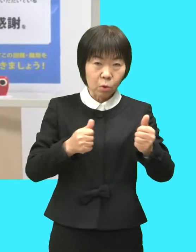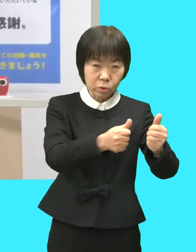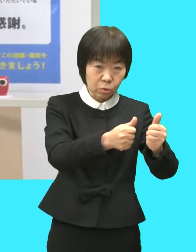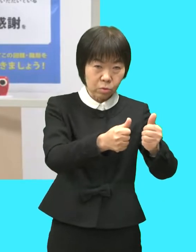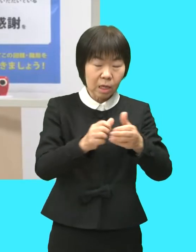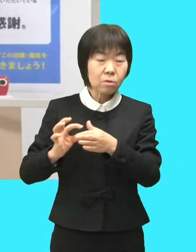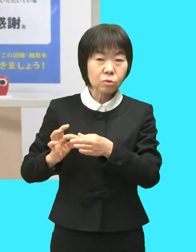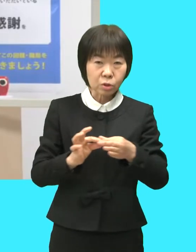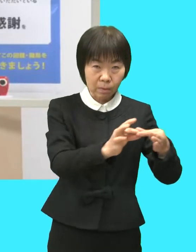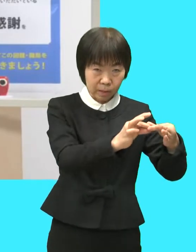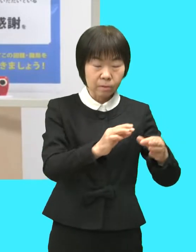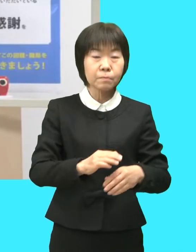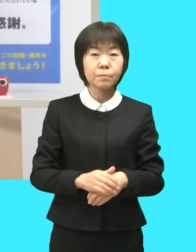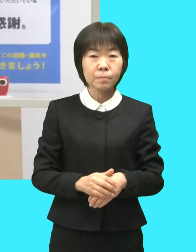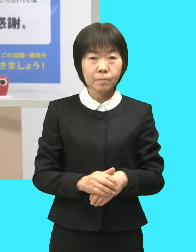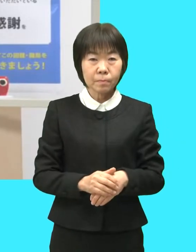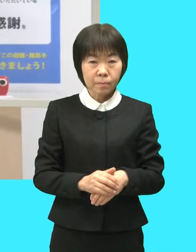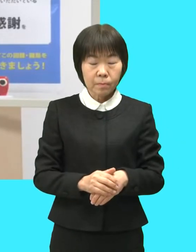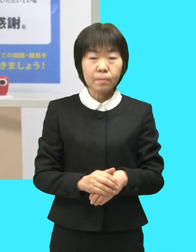てまいります。